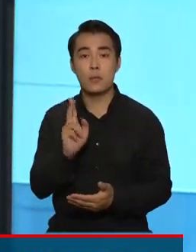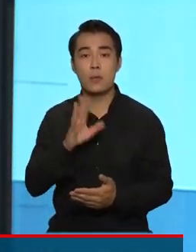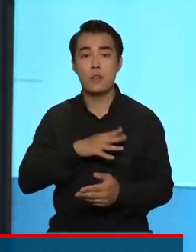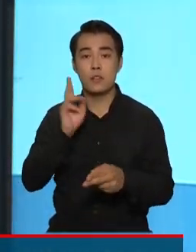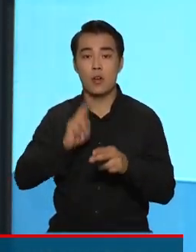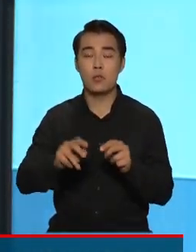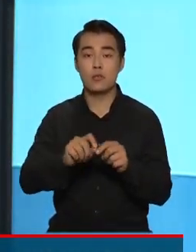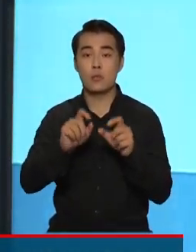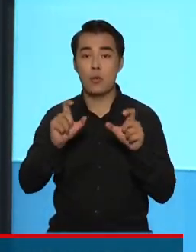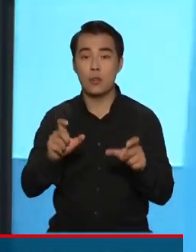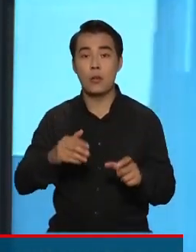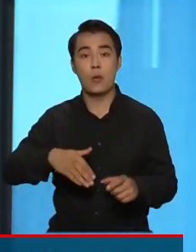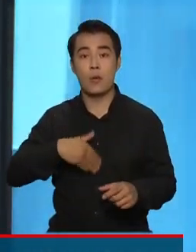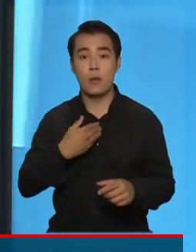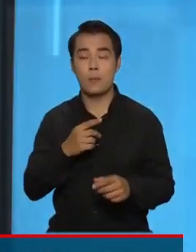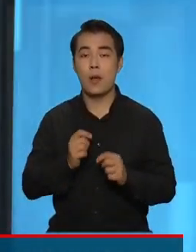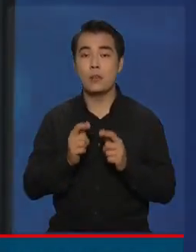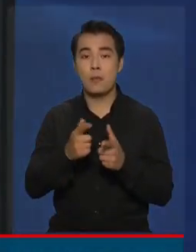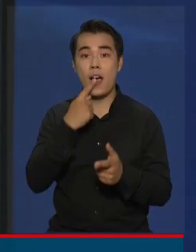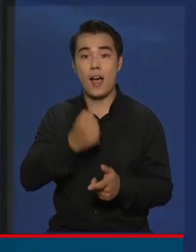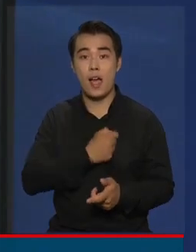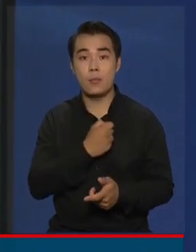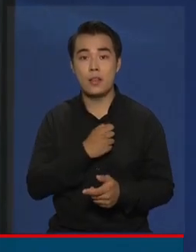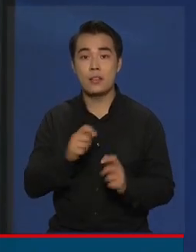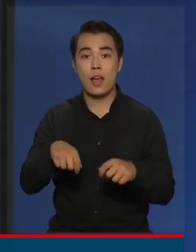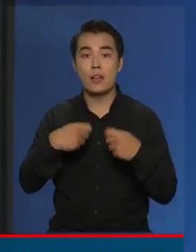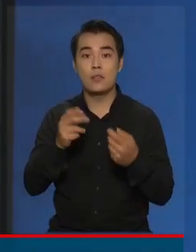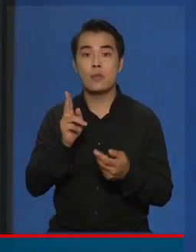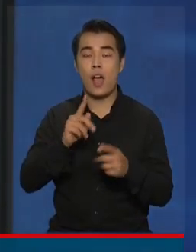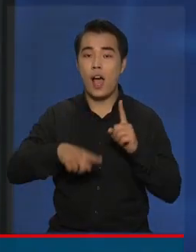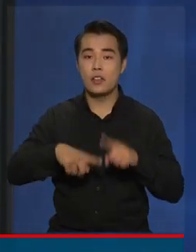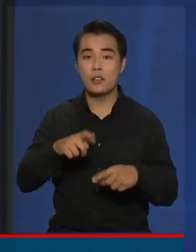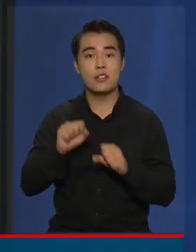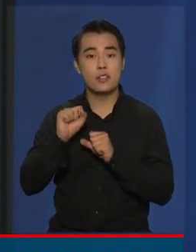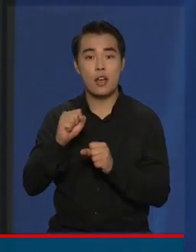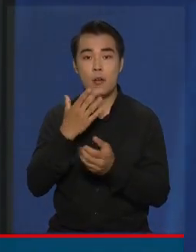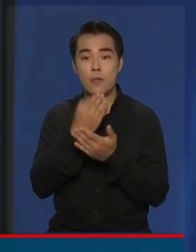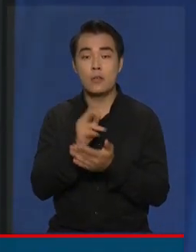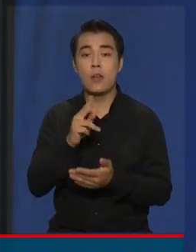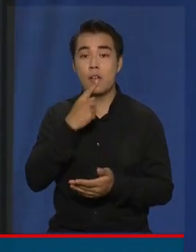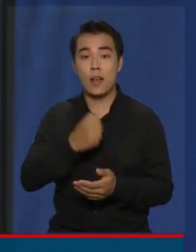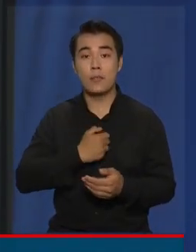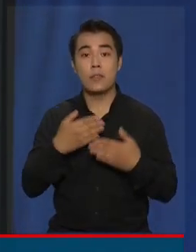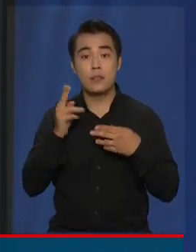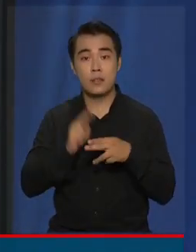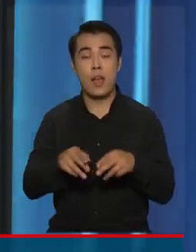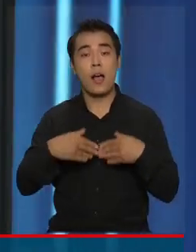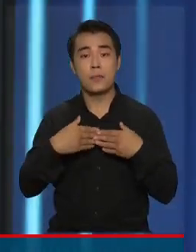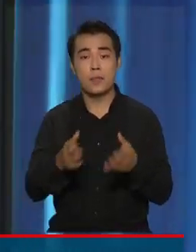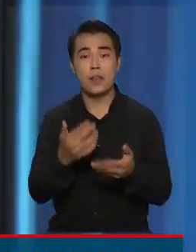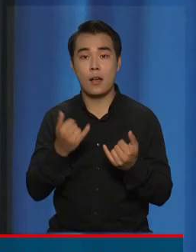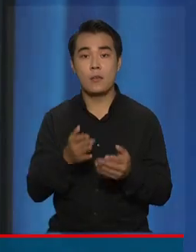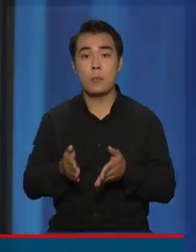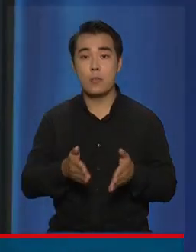закончил школу, он решил пойти в армию, отдать дань Отечеству, он отслужил, и сейчас он на таком